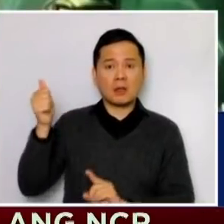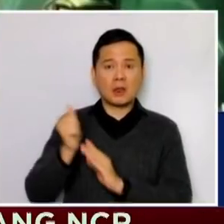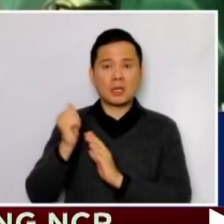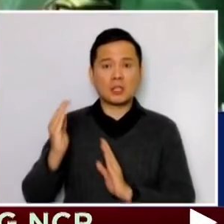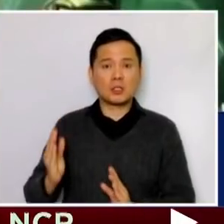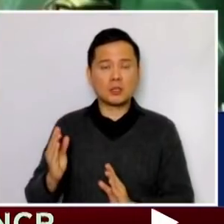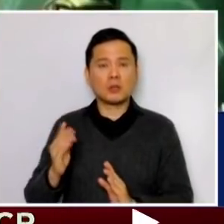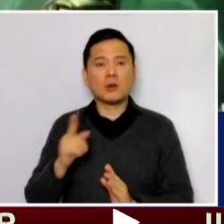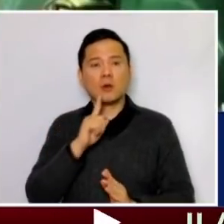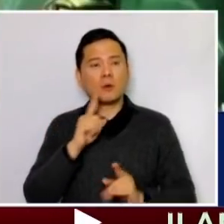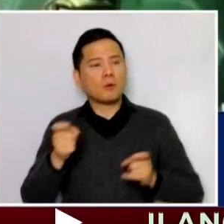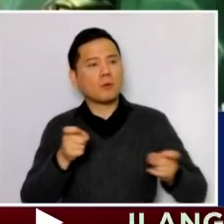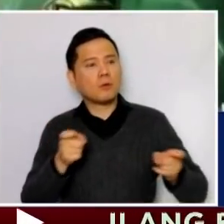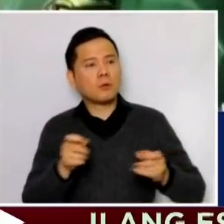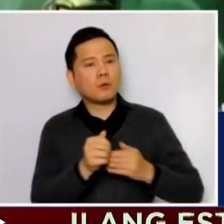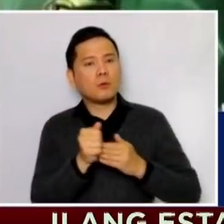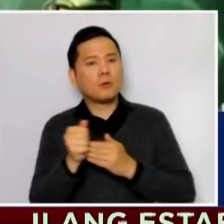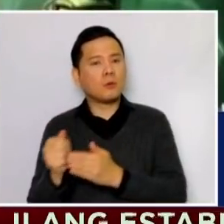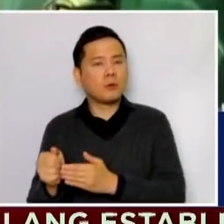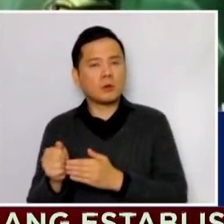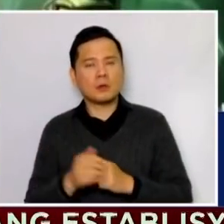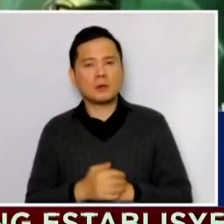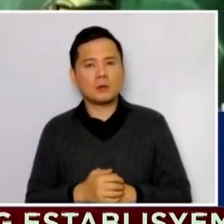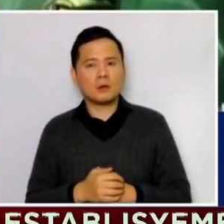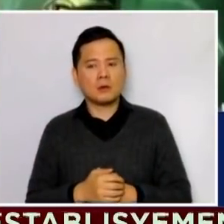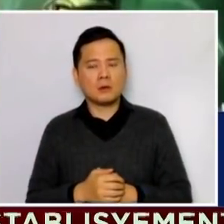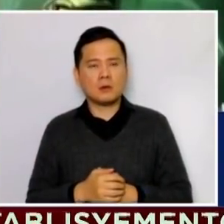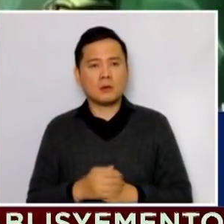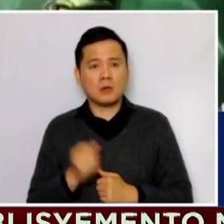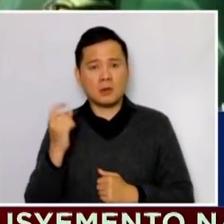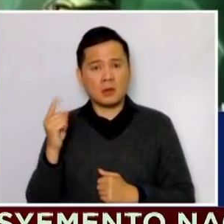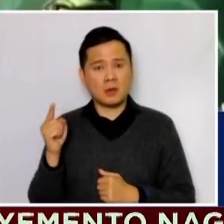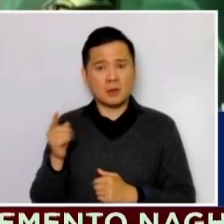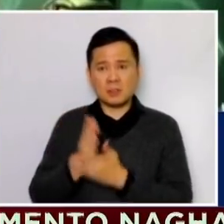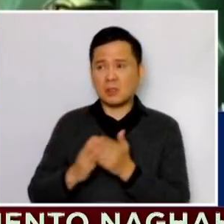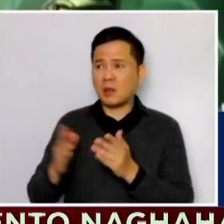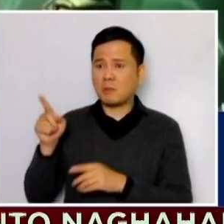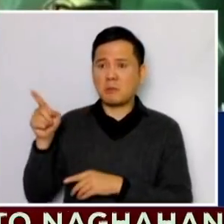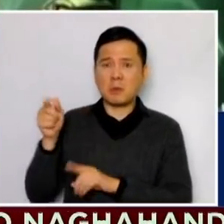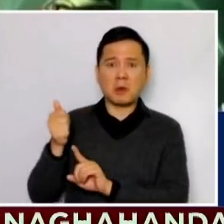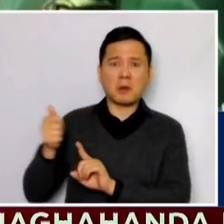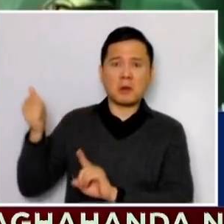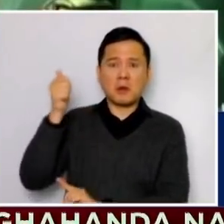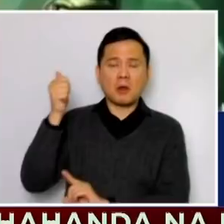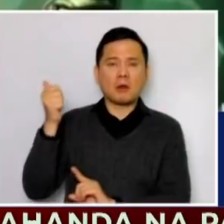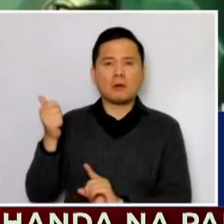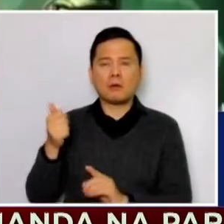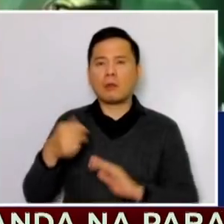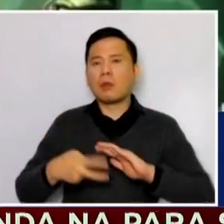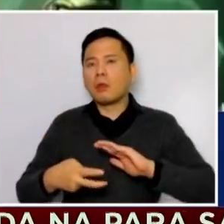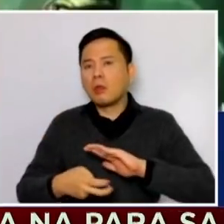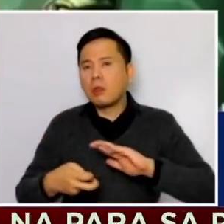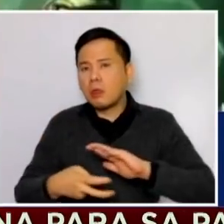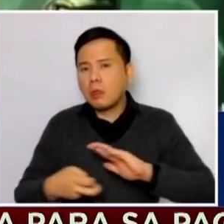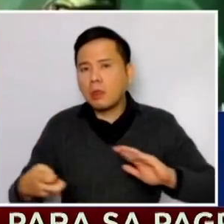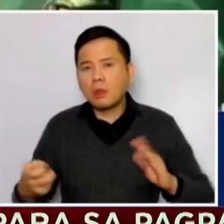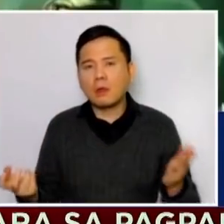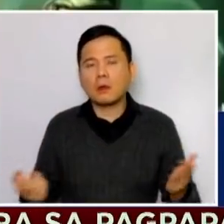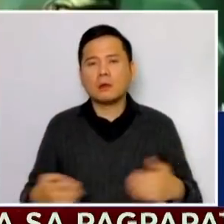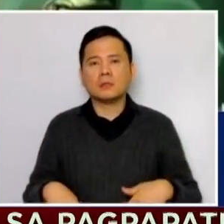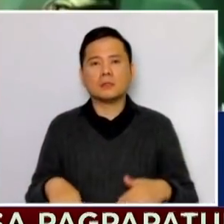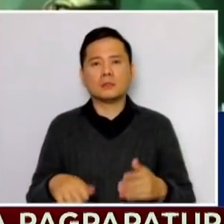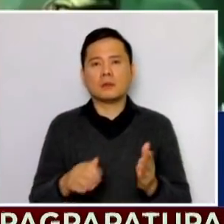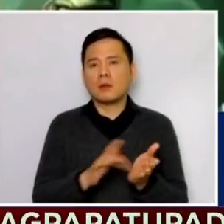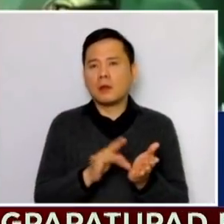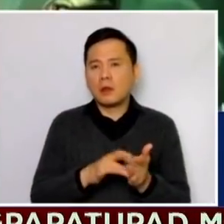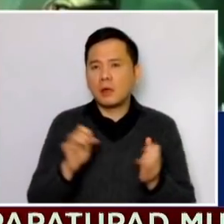pakialam kung ang kanyang ninanakaw ay ang ating mga karapatan sa edukasyon, hanap buhay,